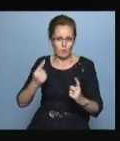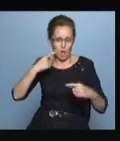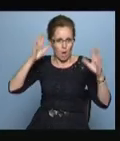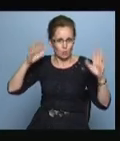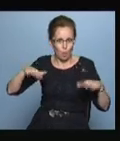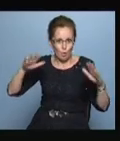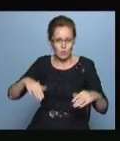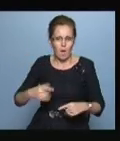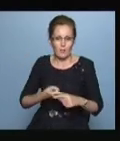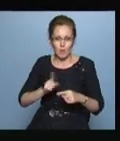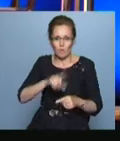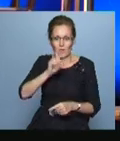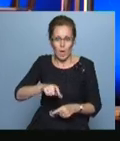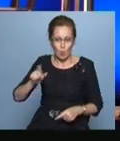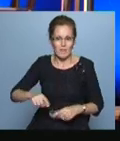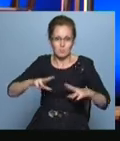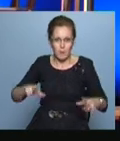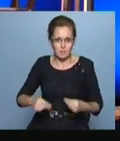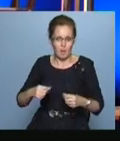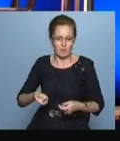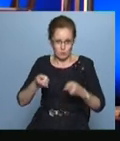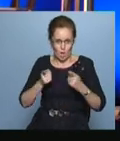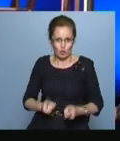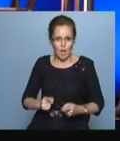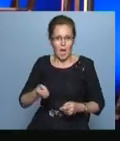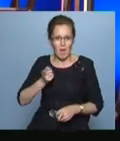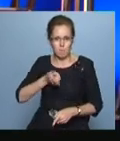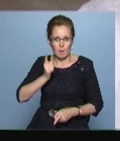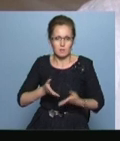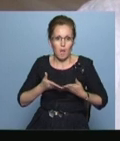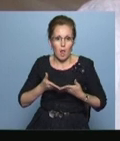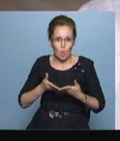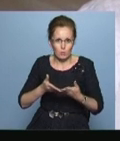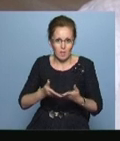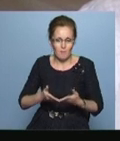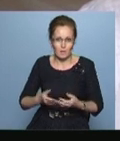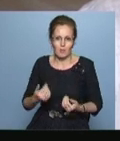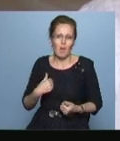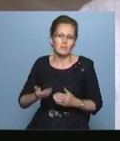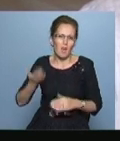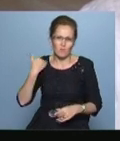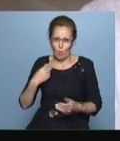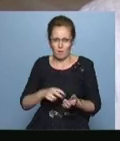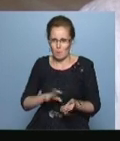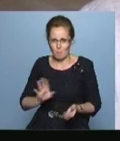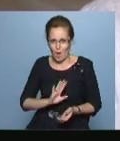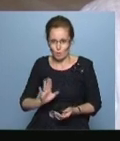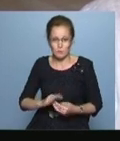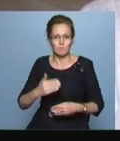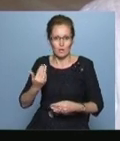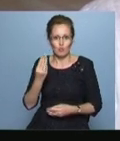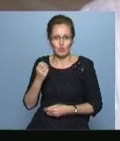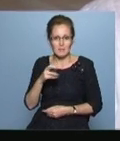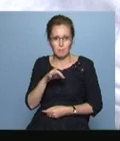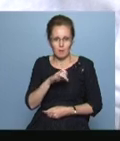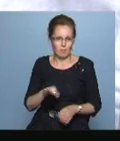которого герои спасаются в самой настоящей рыбацкой лодке, плывущей по озеру-бассейну. Я уже давно не боюсь людей, которые говорят, Шекспира так не ставят, Чехова так